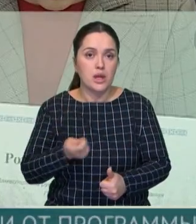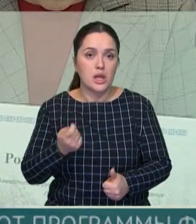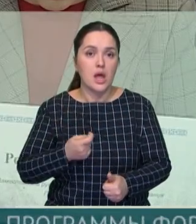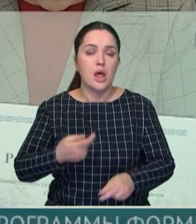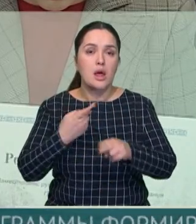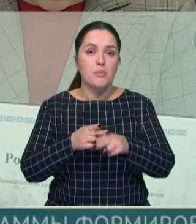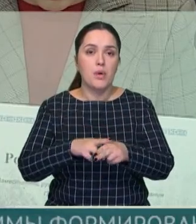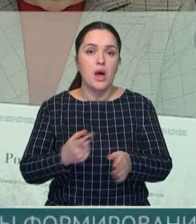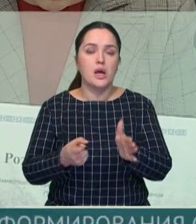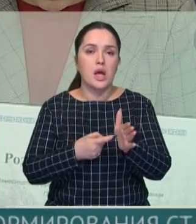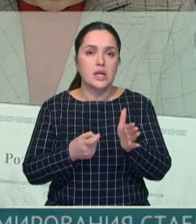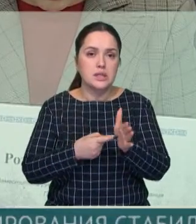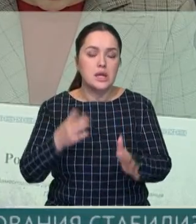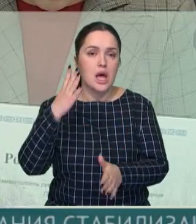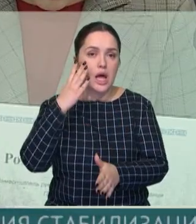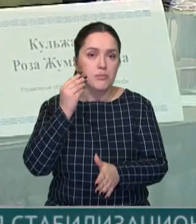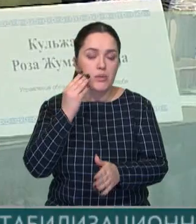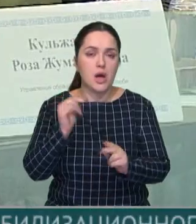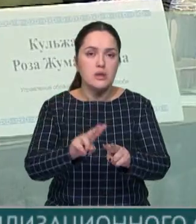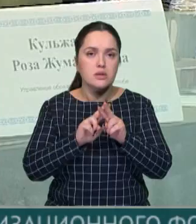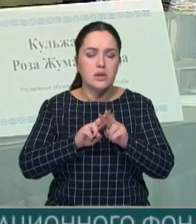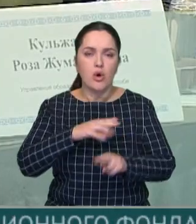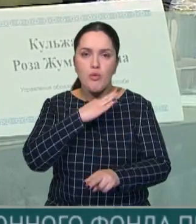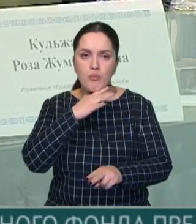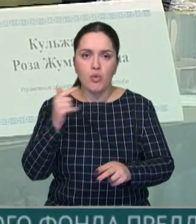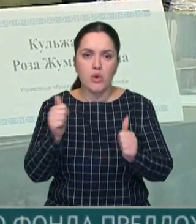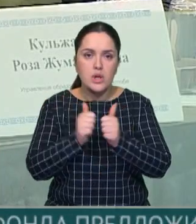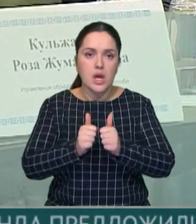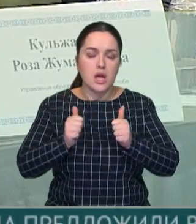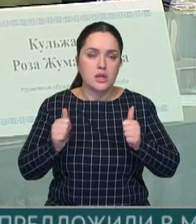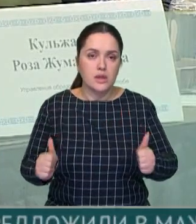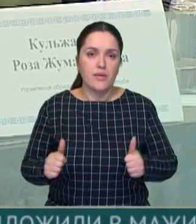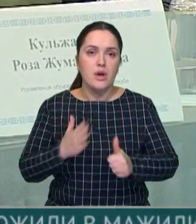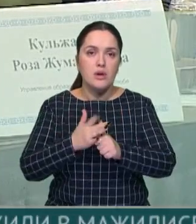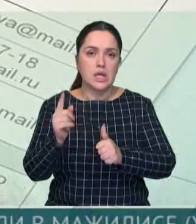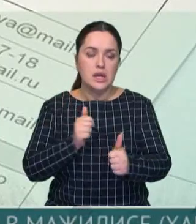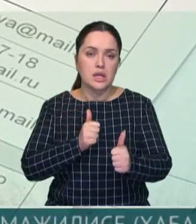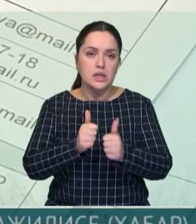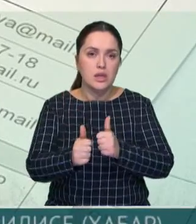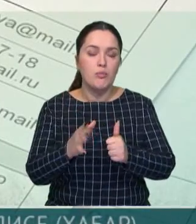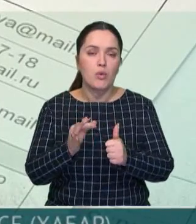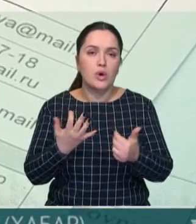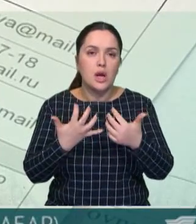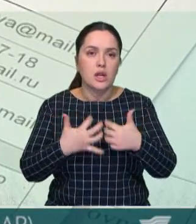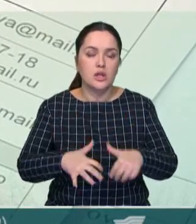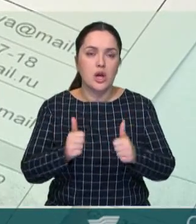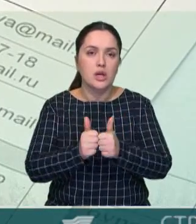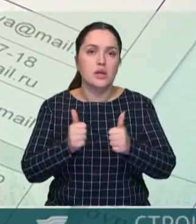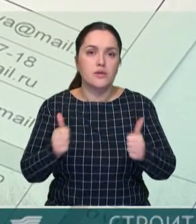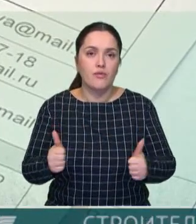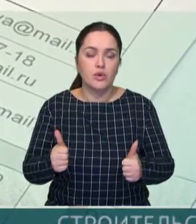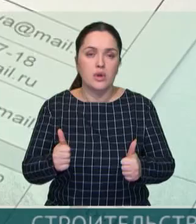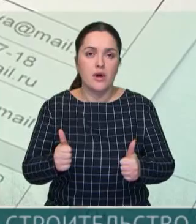вот стерпится-слюбится совсем не про карагандинцев, алматинцев и жителей Астаны. Они лидируют по количеству